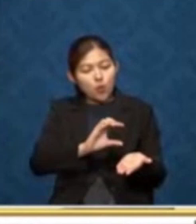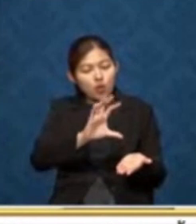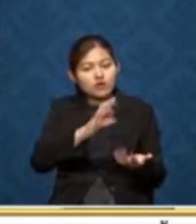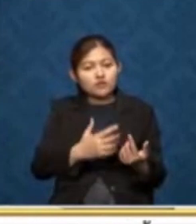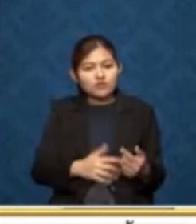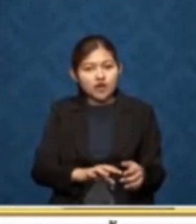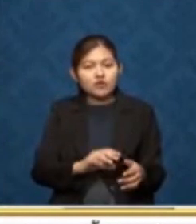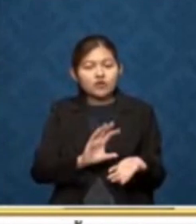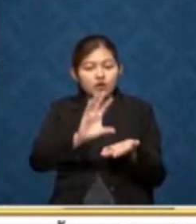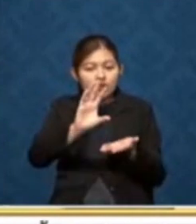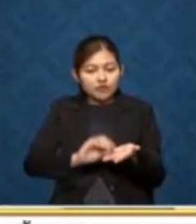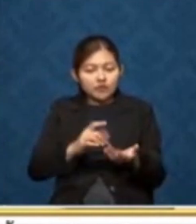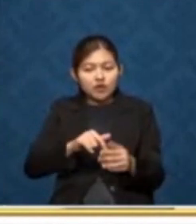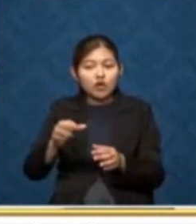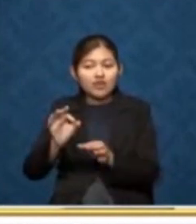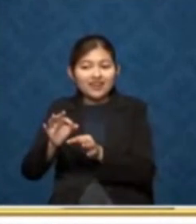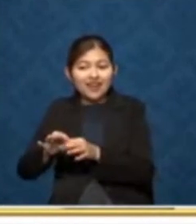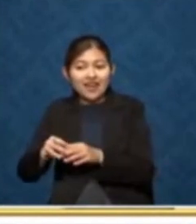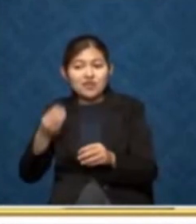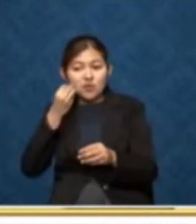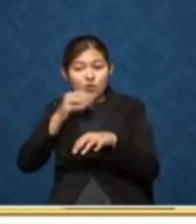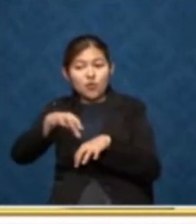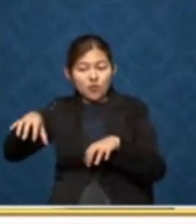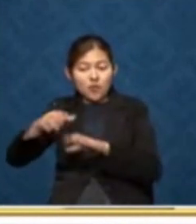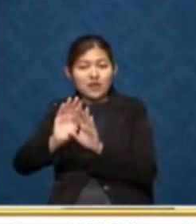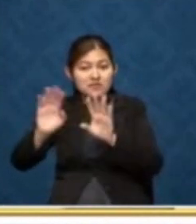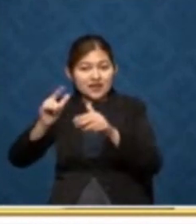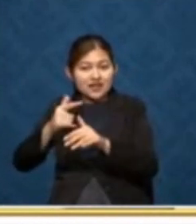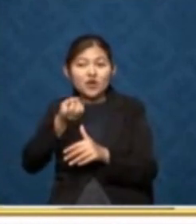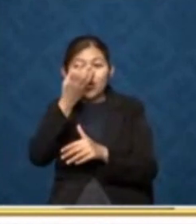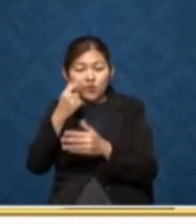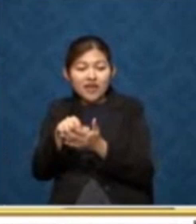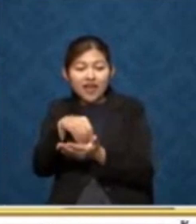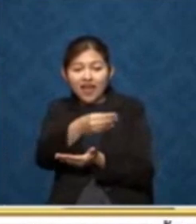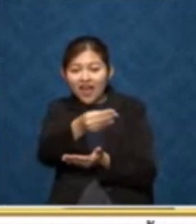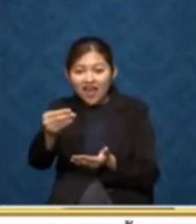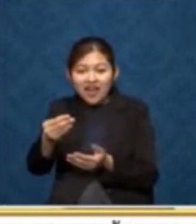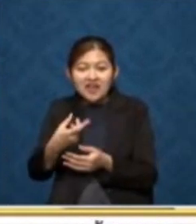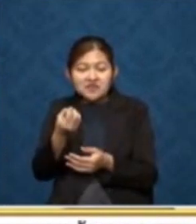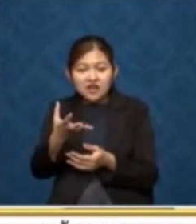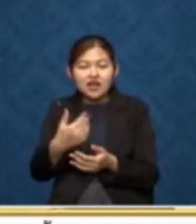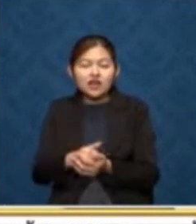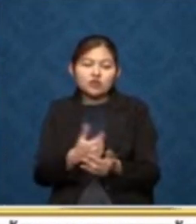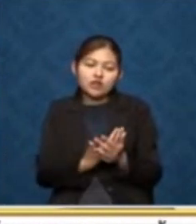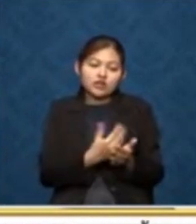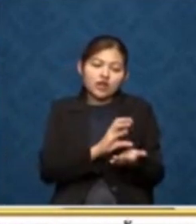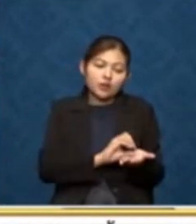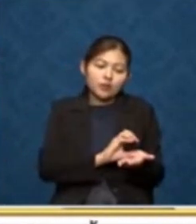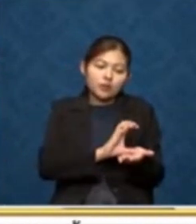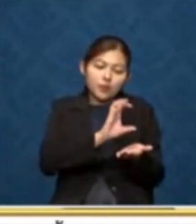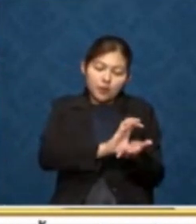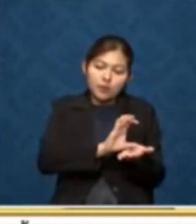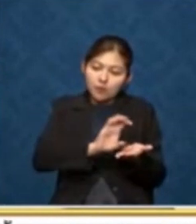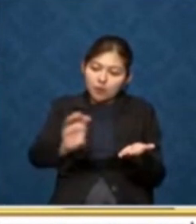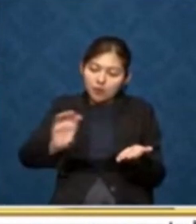ยสูงก็หวังว่าเงินก้อนนี้ที่เขาเก็บมาทั้งชีวิตเนี่ยจะเป็นสามารถนำไปต่อยอดได้มีรายได้จ